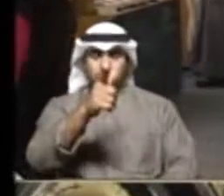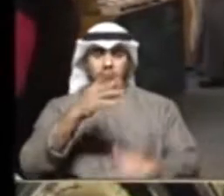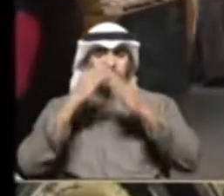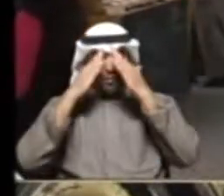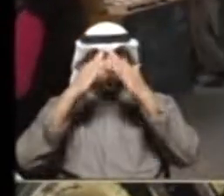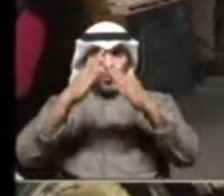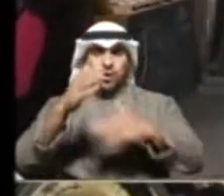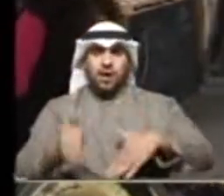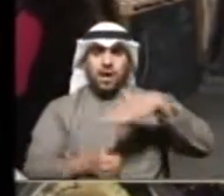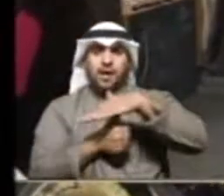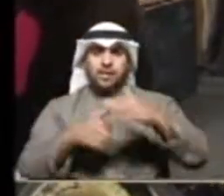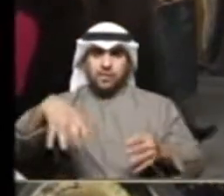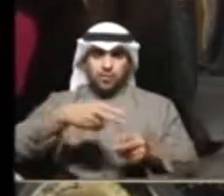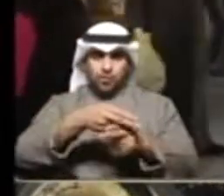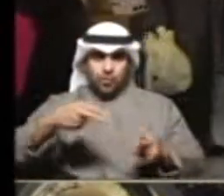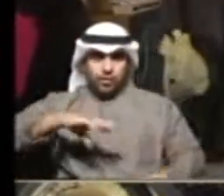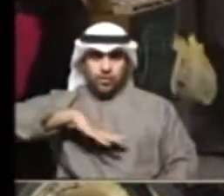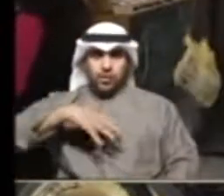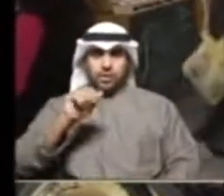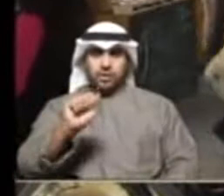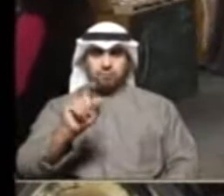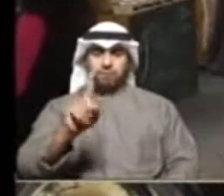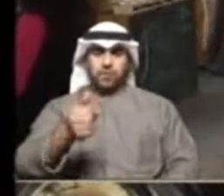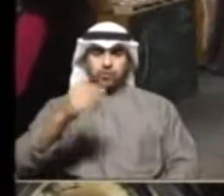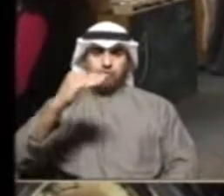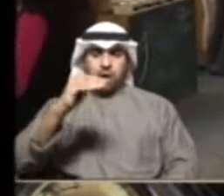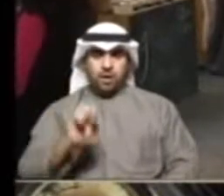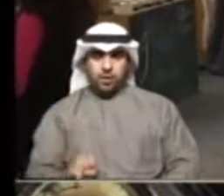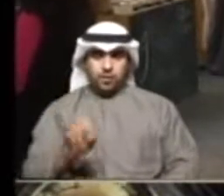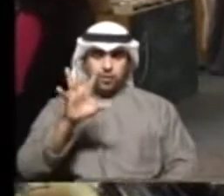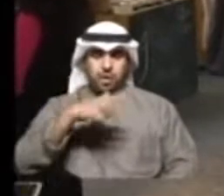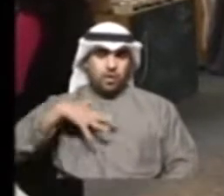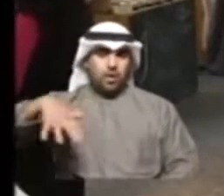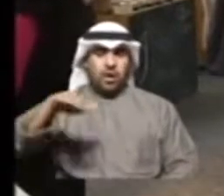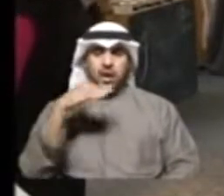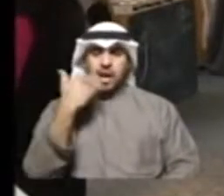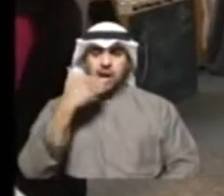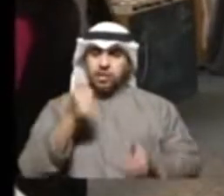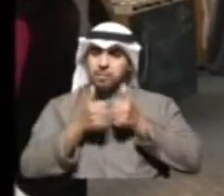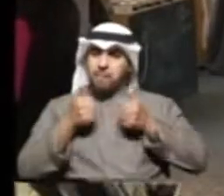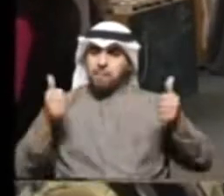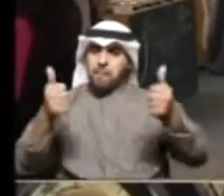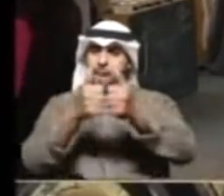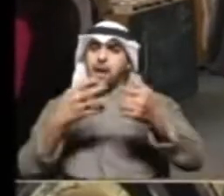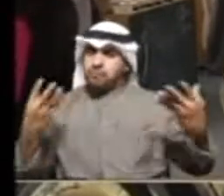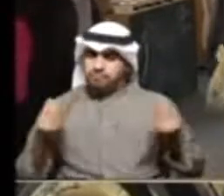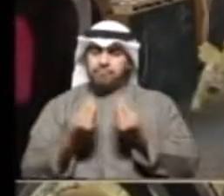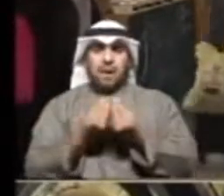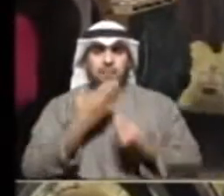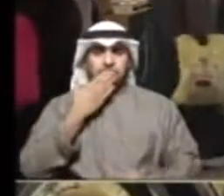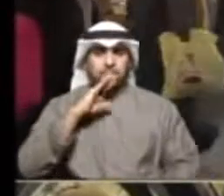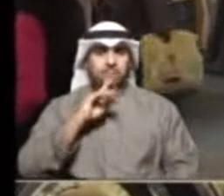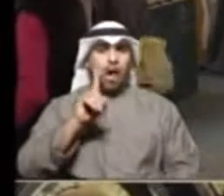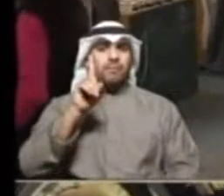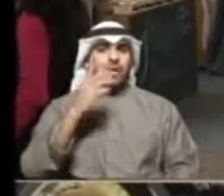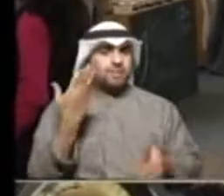لسمو الأمير الله يحفظه باسم كل هالشباب المشاركين وأهلهم، لأنه قاعد يفتح مجال حق اللي ما يلقون